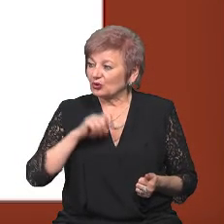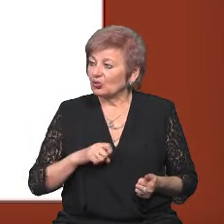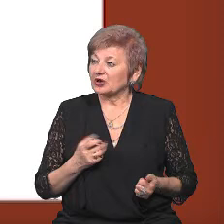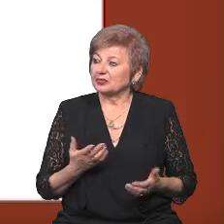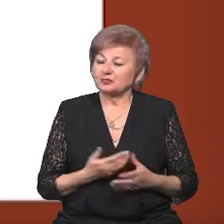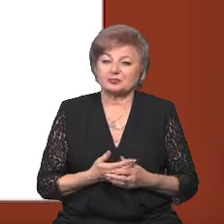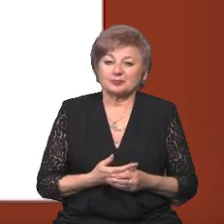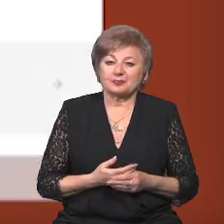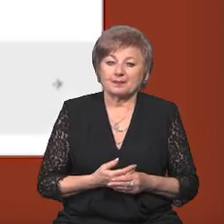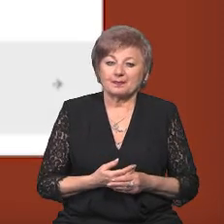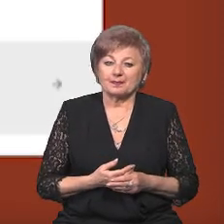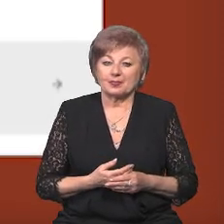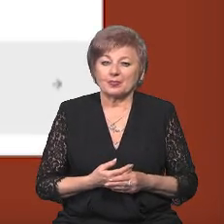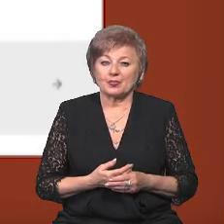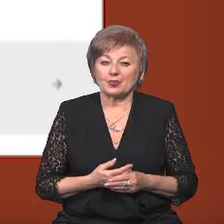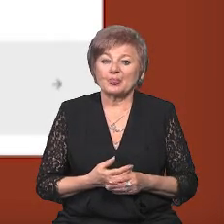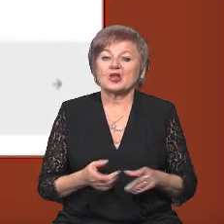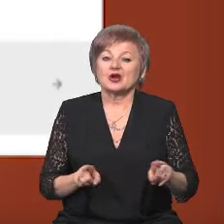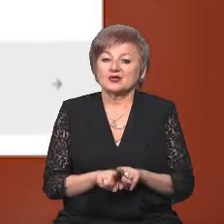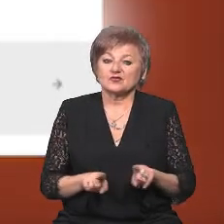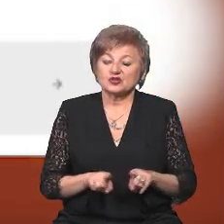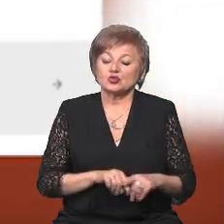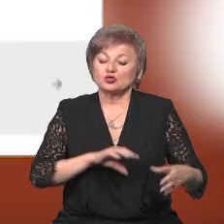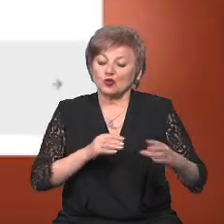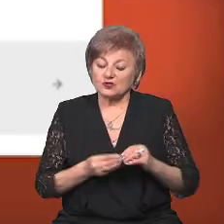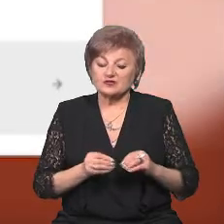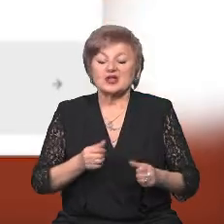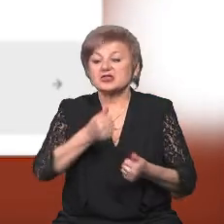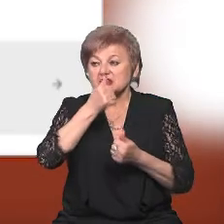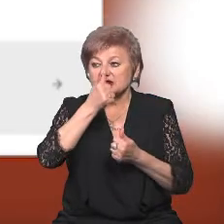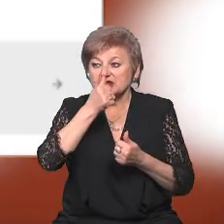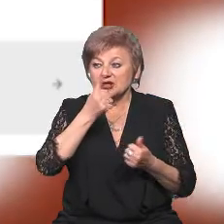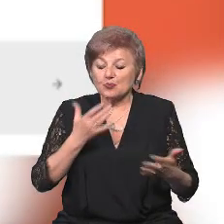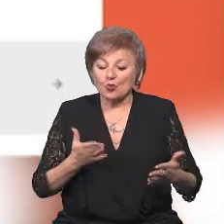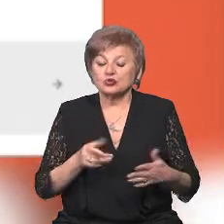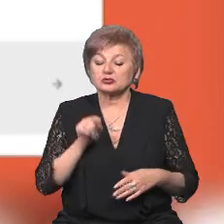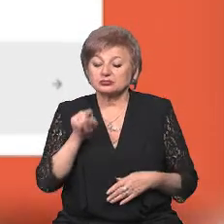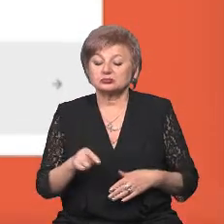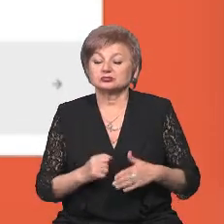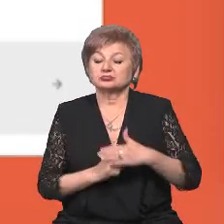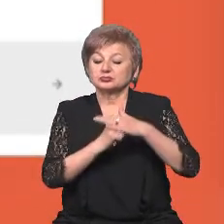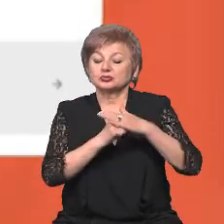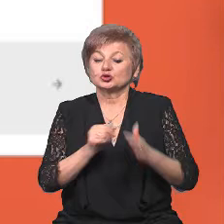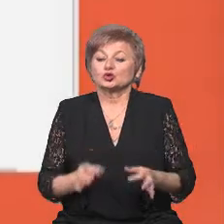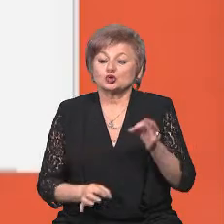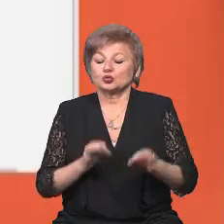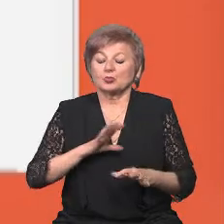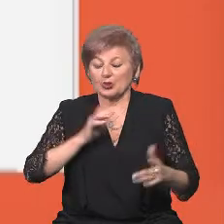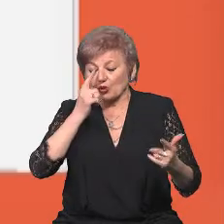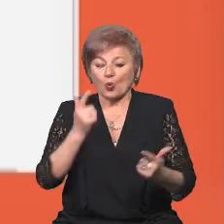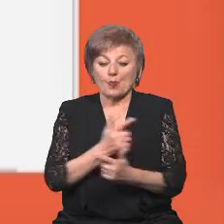сподіваюся, нашим глядачам краще видно. І все ж таки висновок, що не можуть, і посилаються на висновок Верховного суду, який був